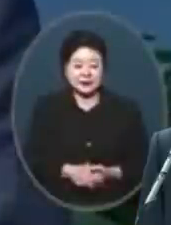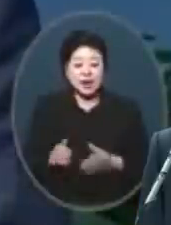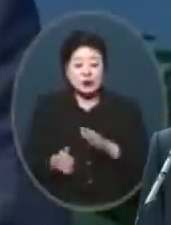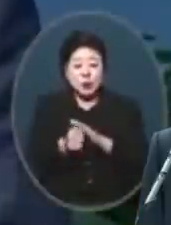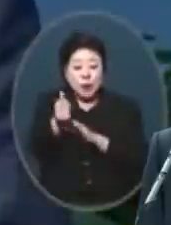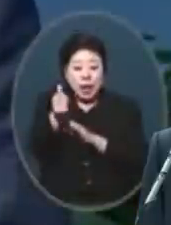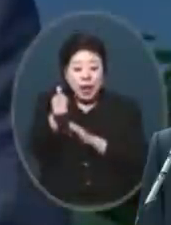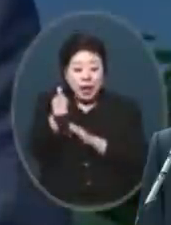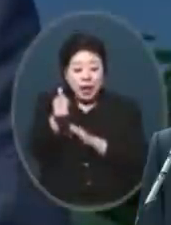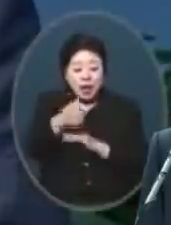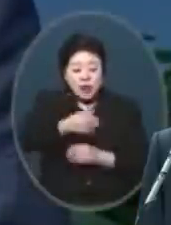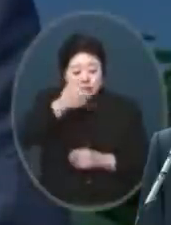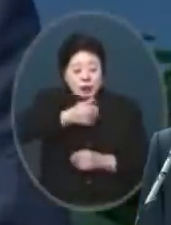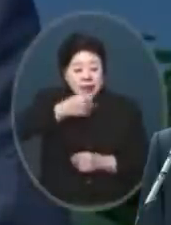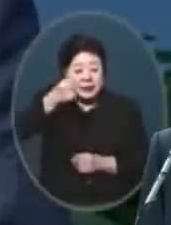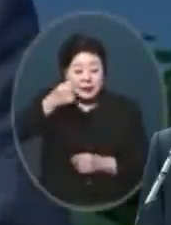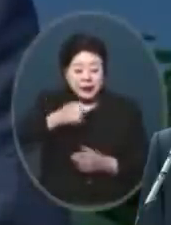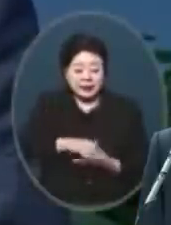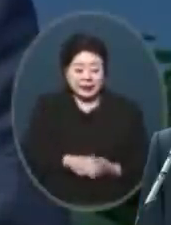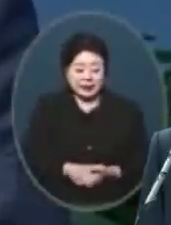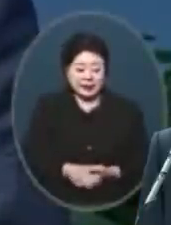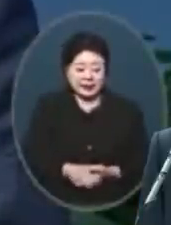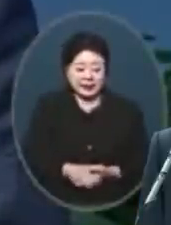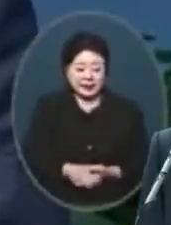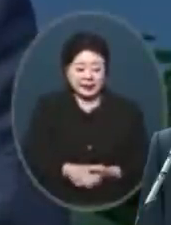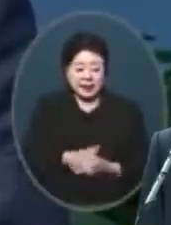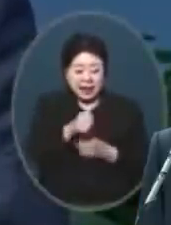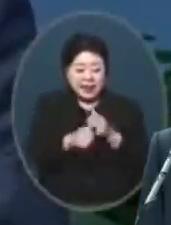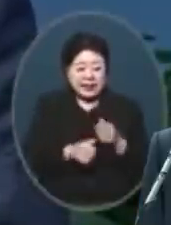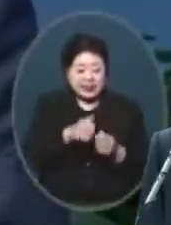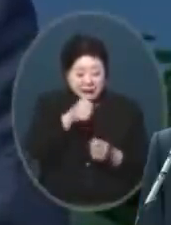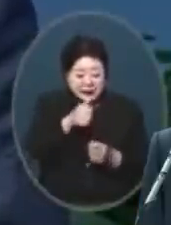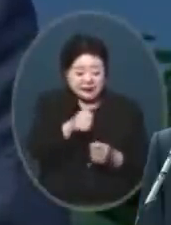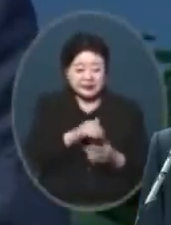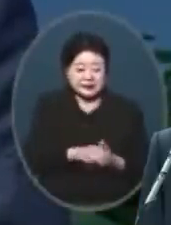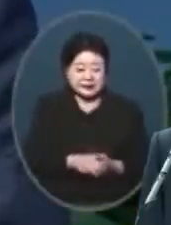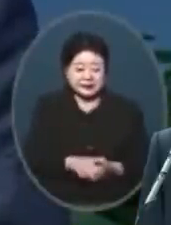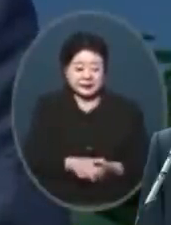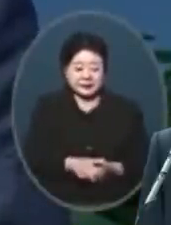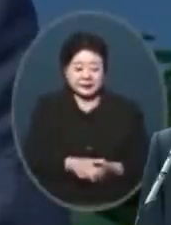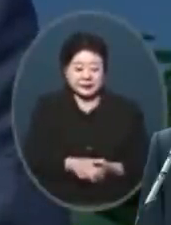소원과 꿈을 가지면 하나님이